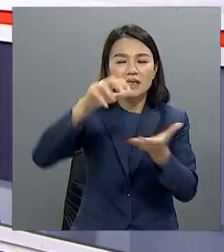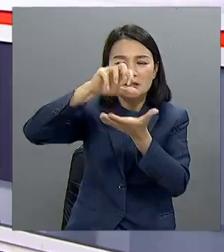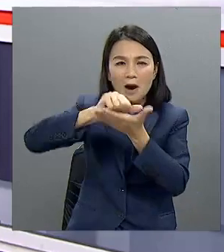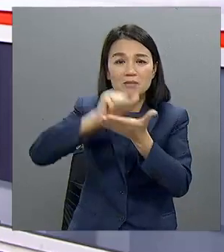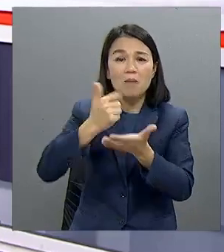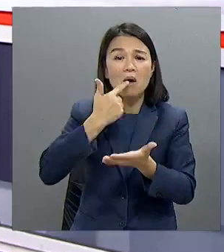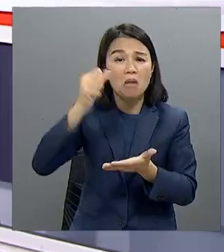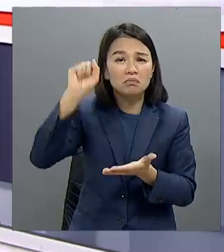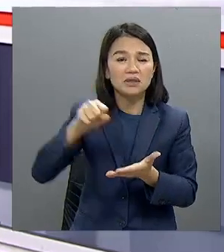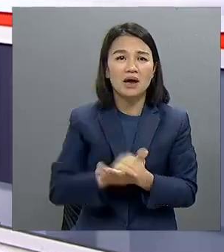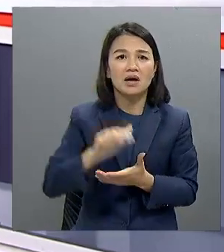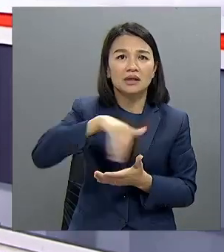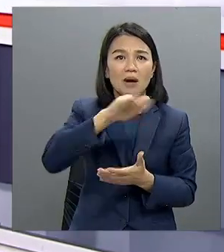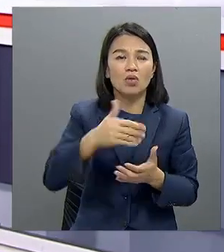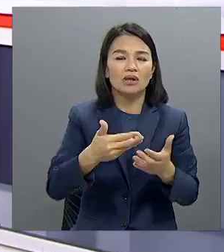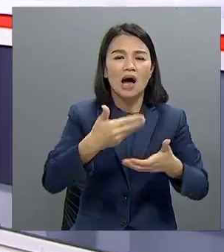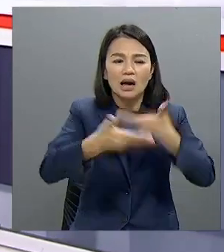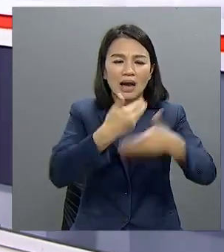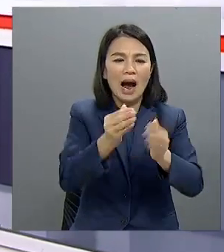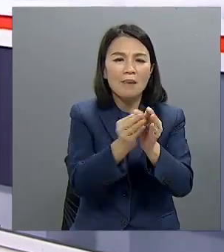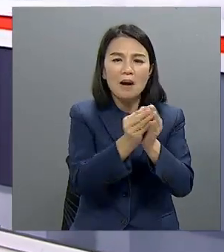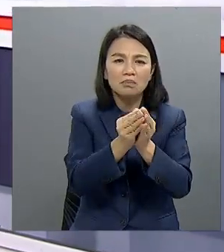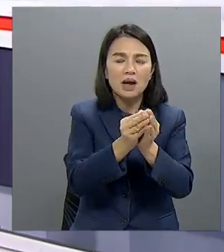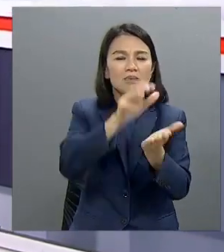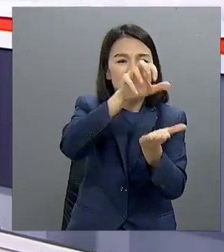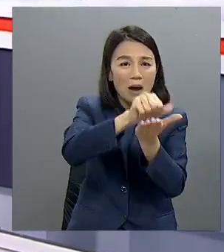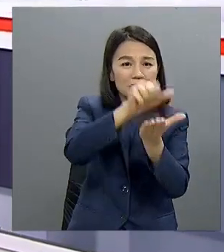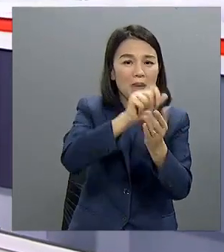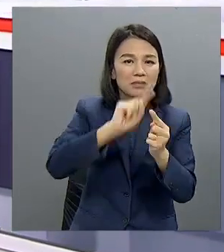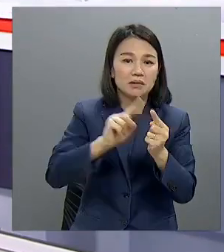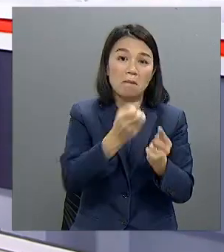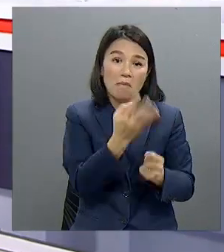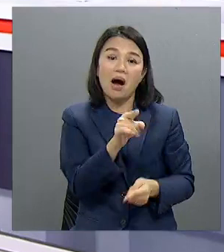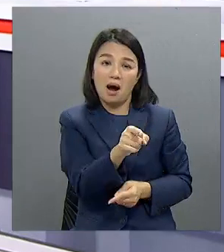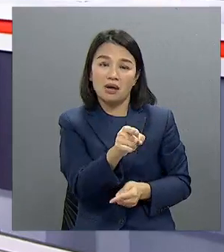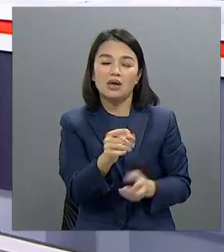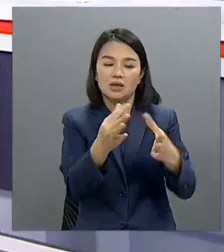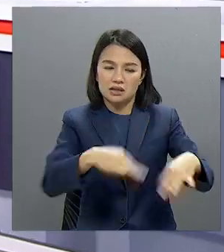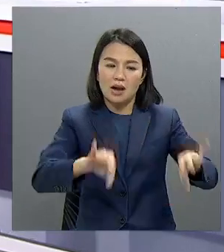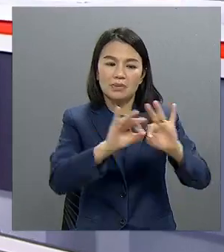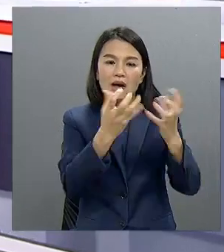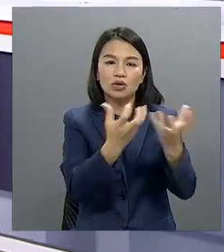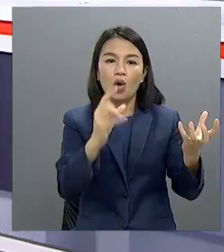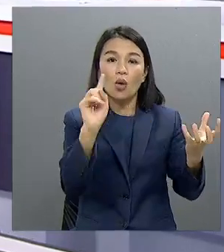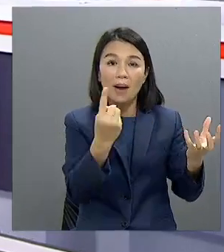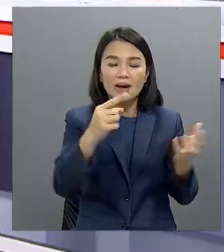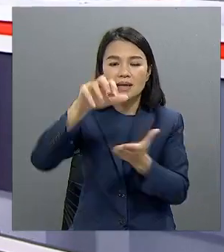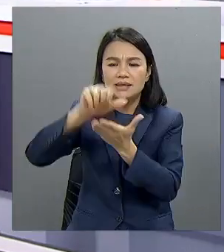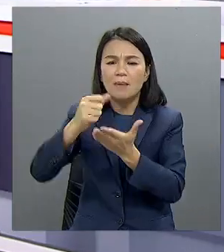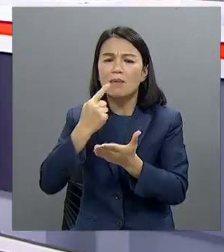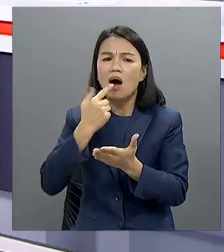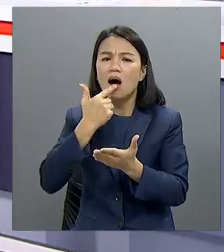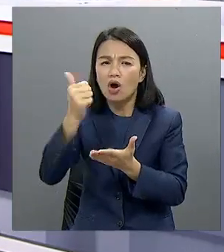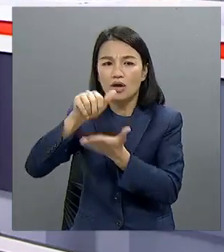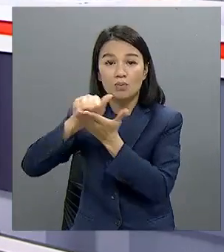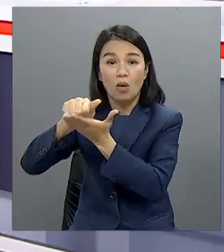นหันมาขายยำกันมากขึ้นเพราะฉะนั้นสิ่งสำคัญเลยนะคะวัตถุดิบแล้วนะคะน้ำยำก็ดีแล้วบริการจากทางร้านแล้วก็